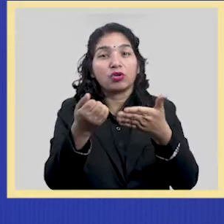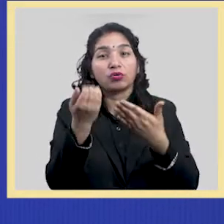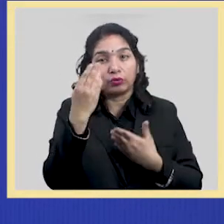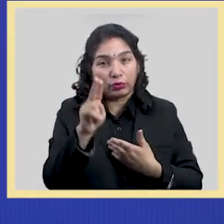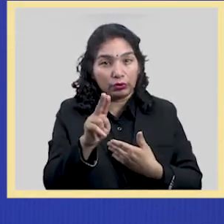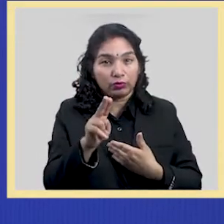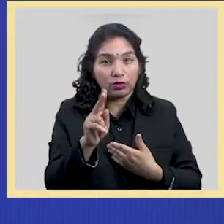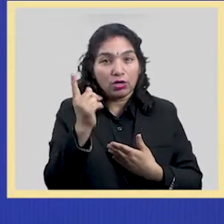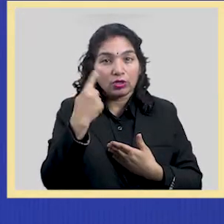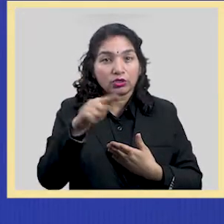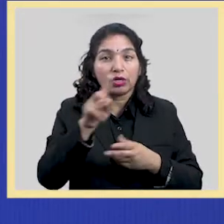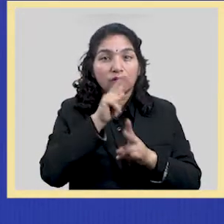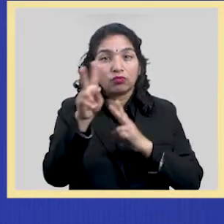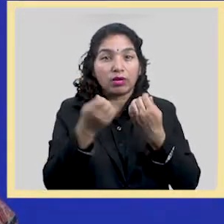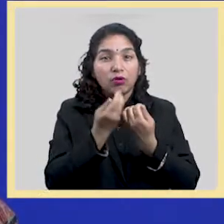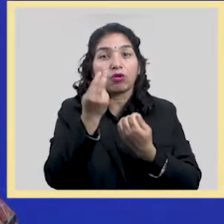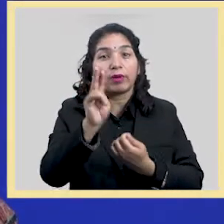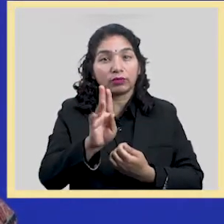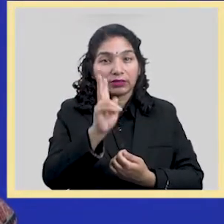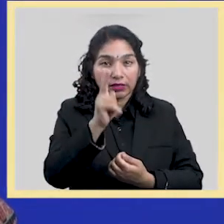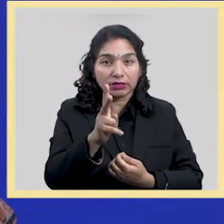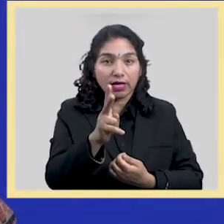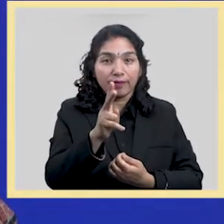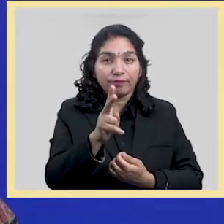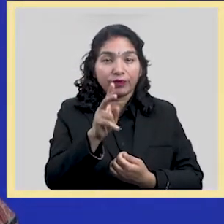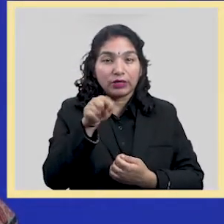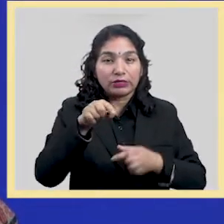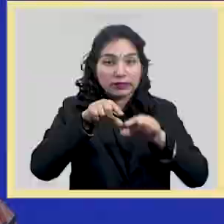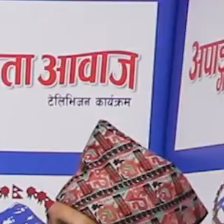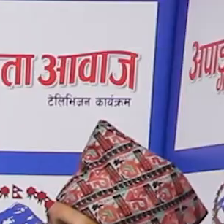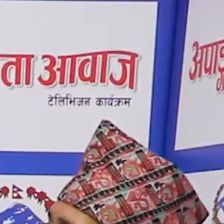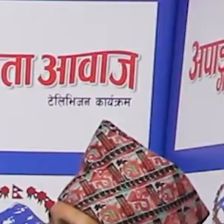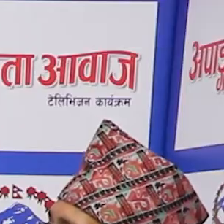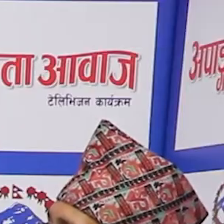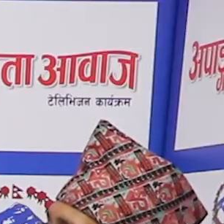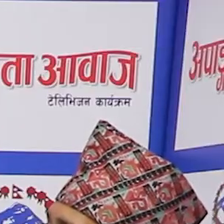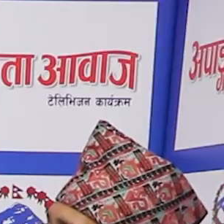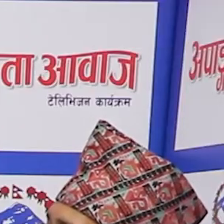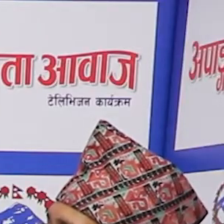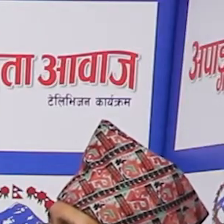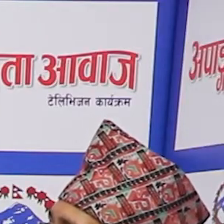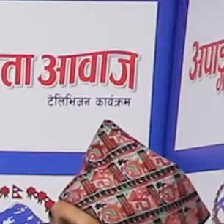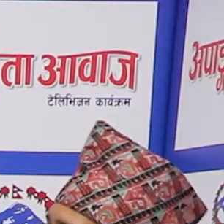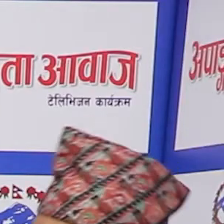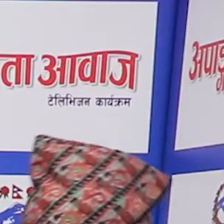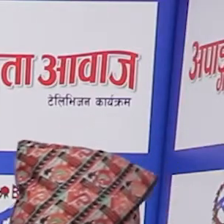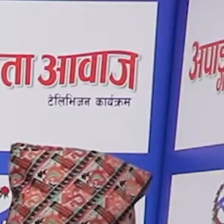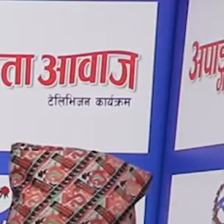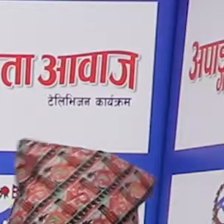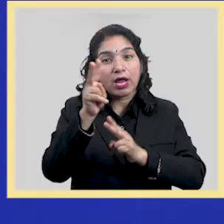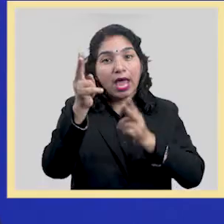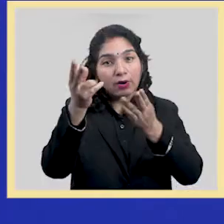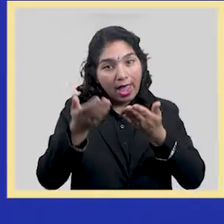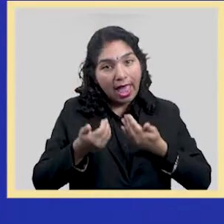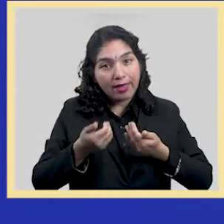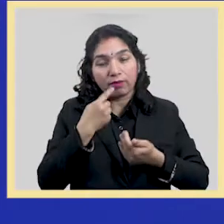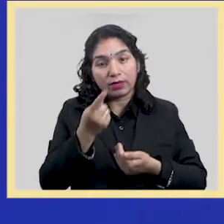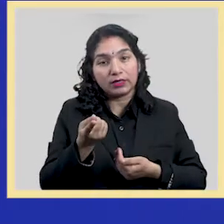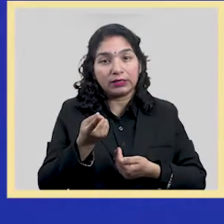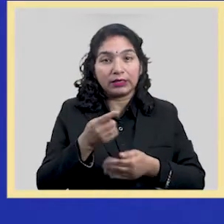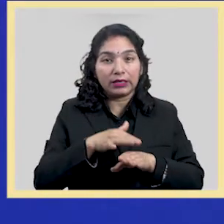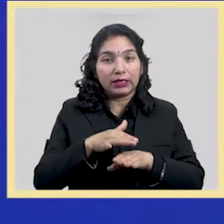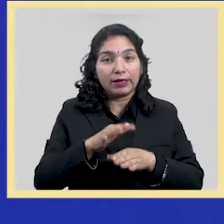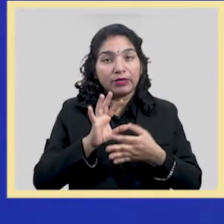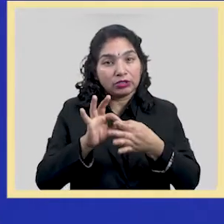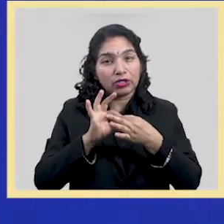भन्ने मलाई लाग्छ. यहाँले सही कुरो उठाउनु भएको छ. यस्ता यहाँ यस क्षेत्रमा रहेका यस्ता संस्था मार्फत चाहिँ यस्तो कुराहरू आइदियो भने चाहिँ हामी एकदम